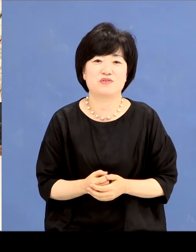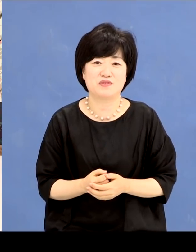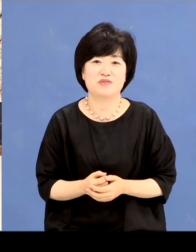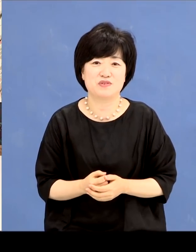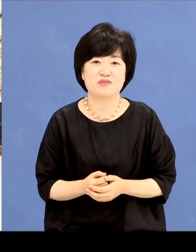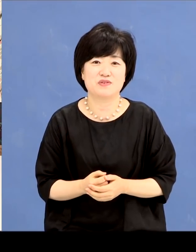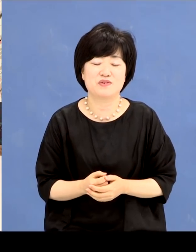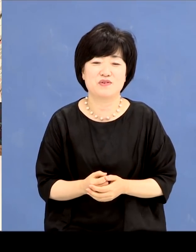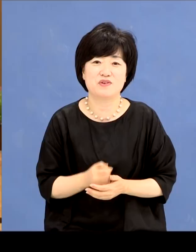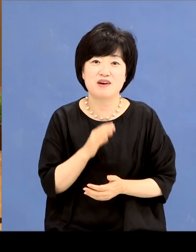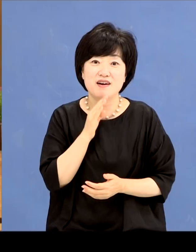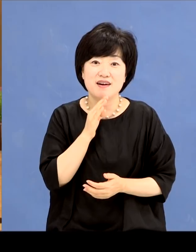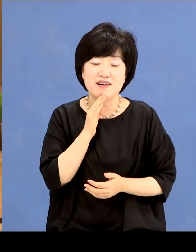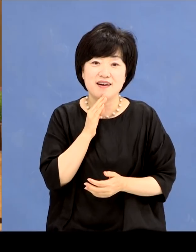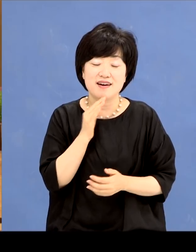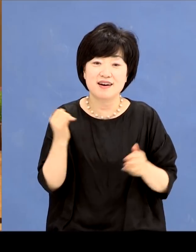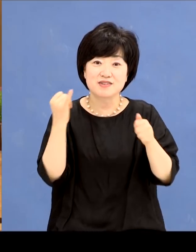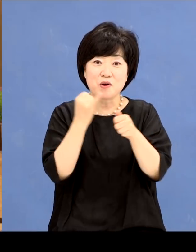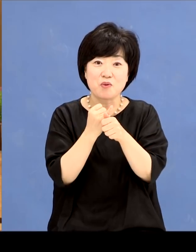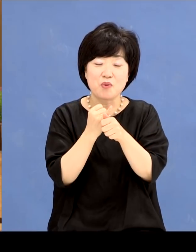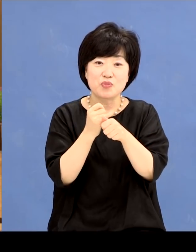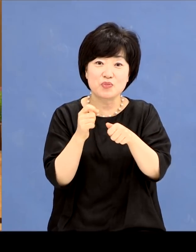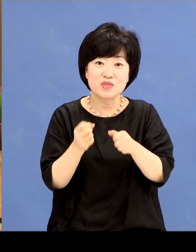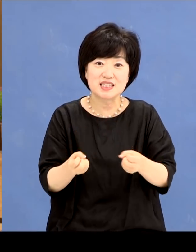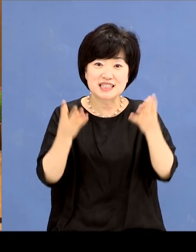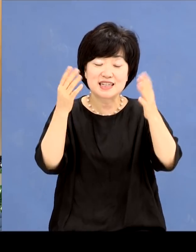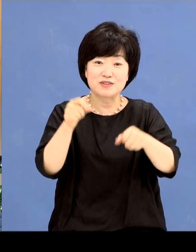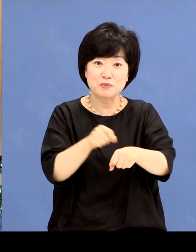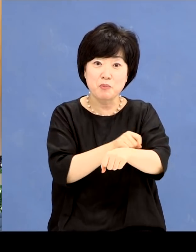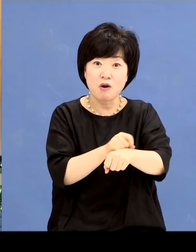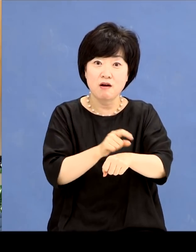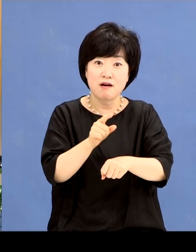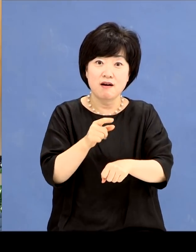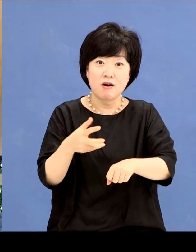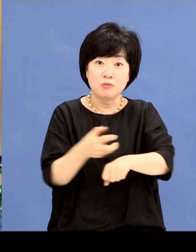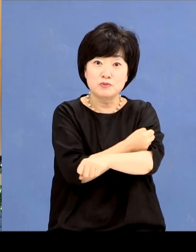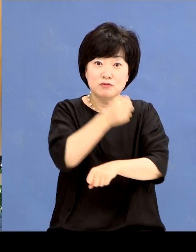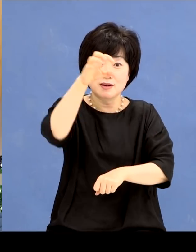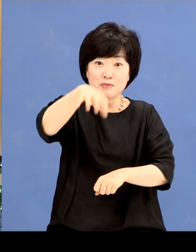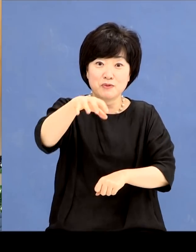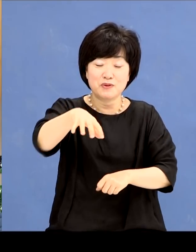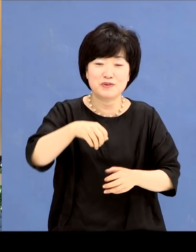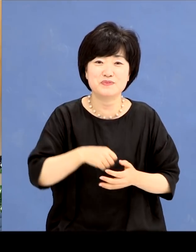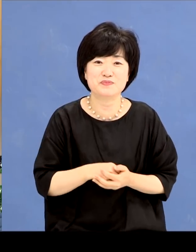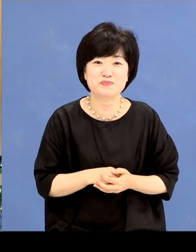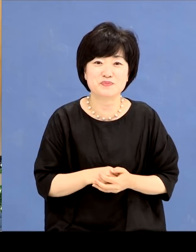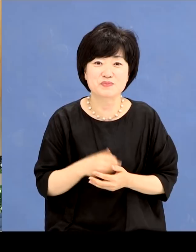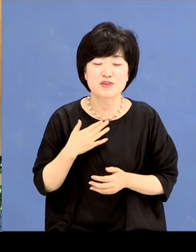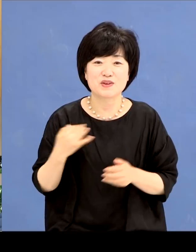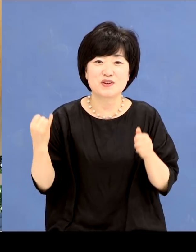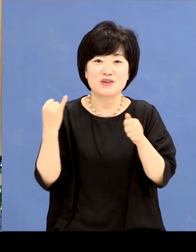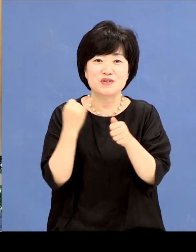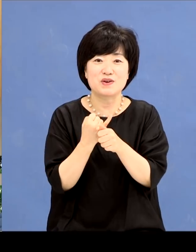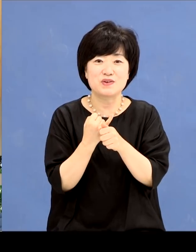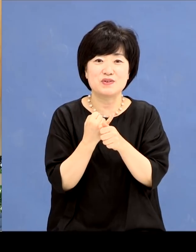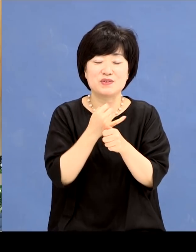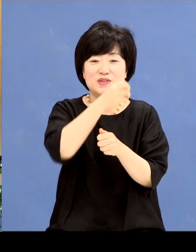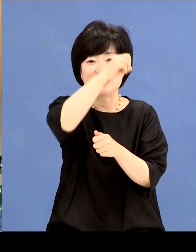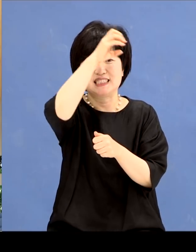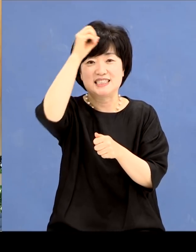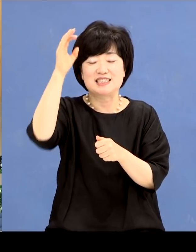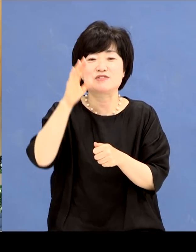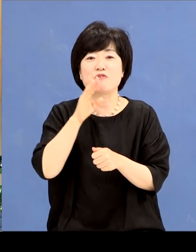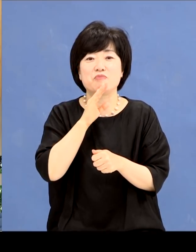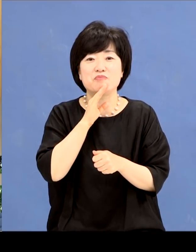그러니까. 맞아요. 네. 결혼식을 아주 특별하게 하셨더라고요. 사실 엄청난 곳에서. 네, 저는 사실 그 결혼식이 여전히